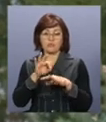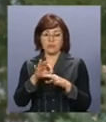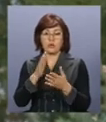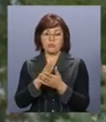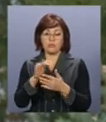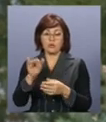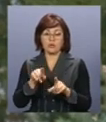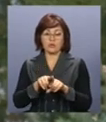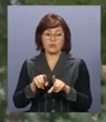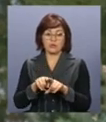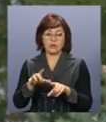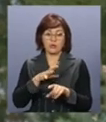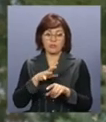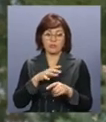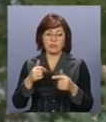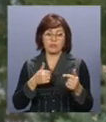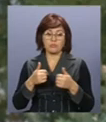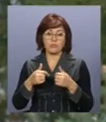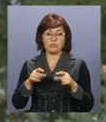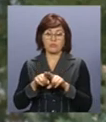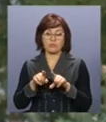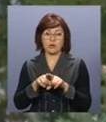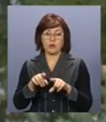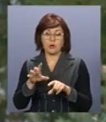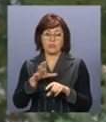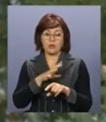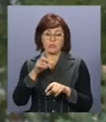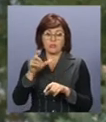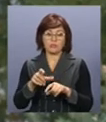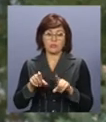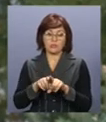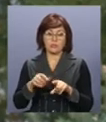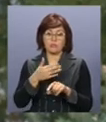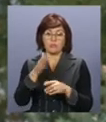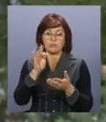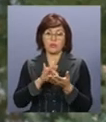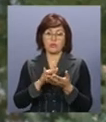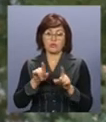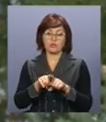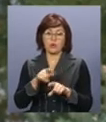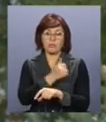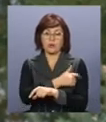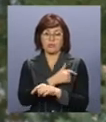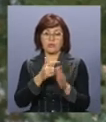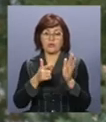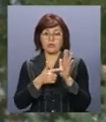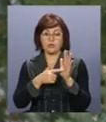кейін төртінші науқасымыз зардап шеккен жарақат шеккен адам біздің қалалық клиникалық